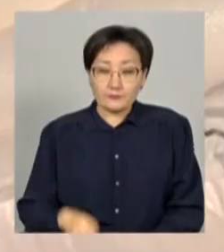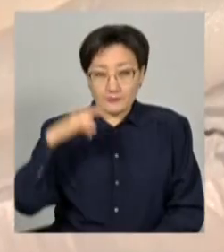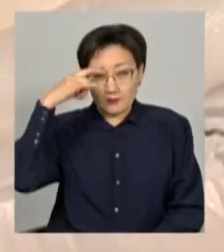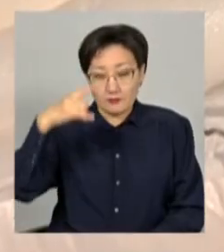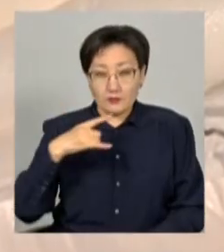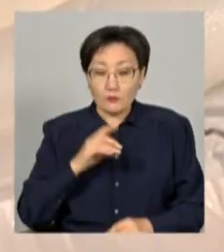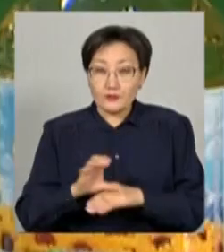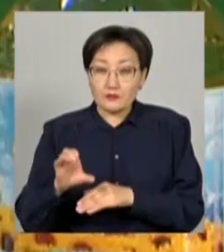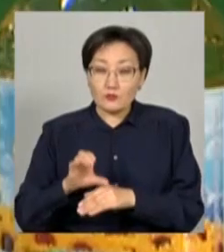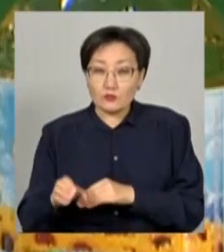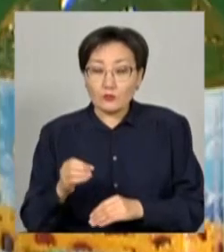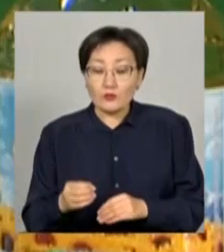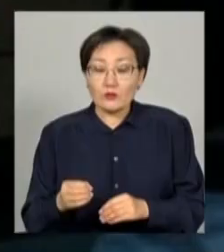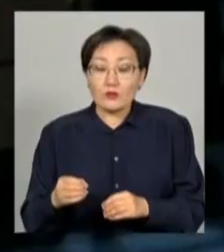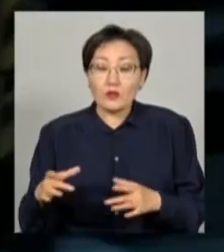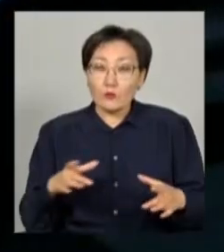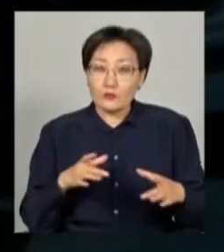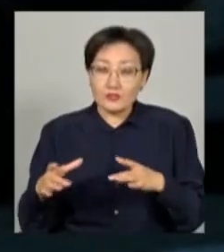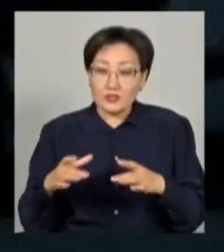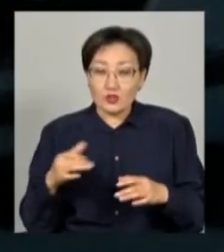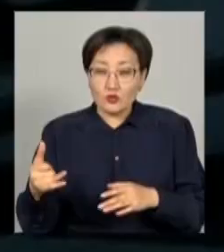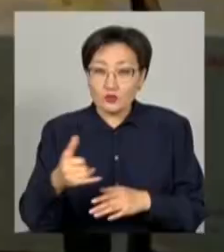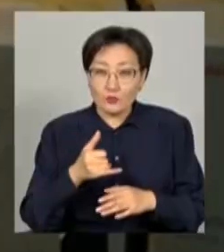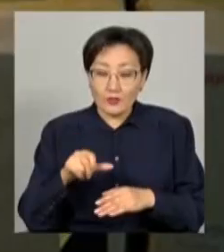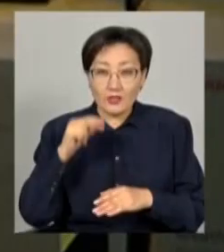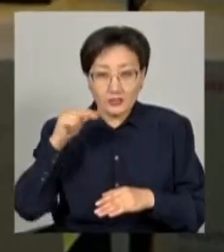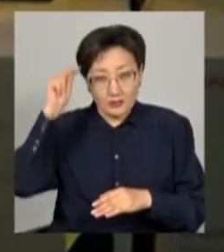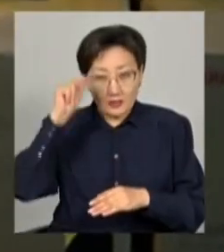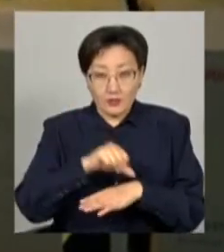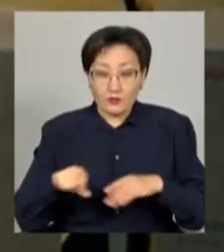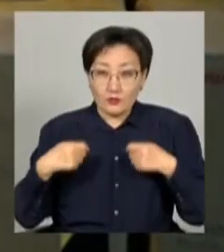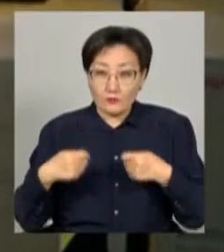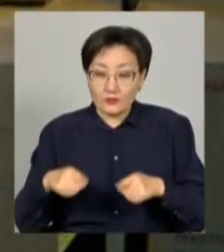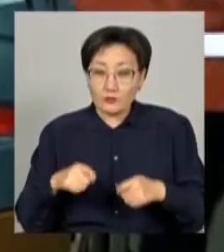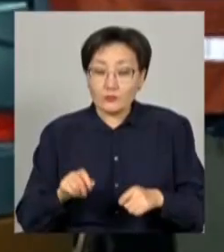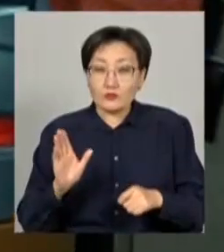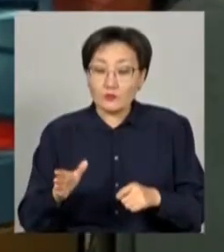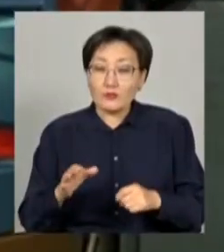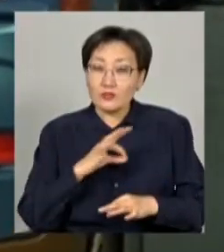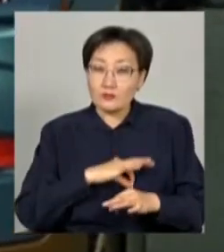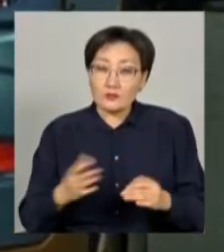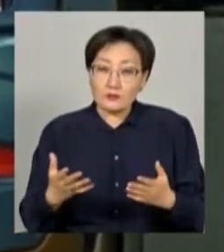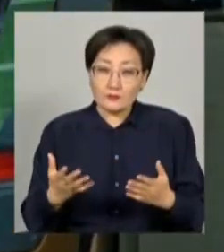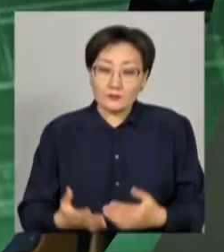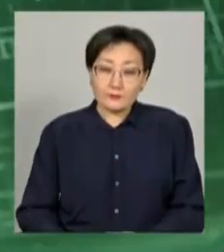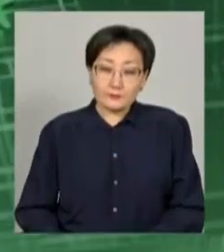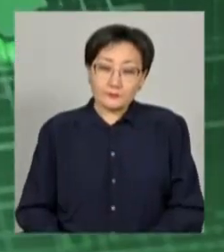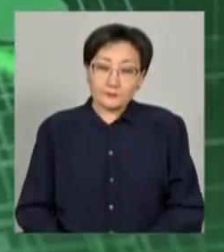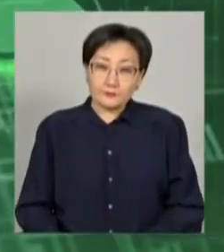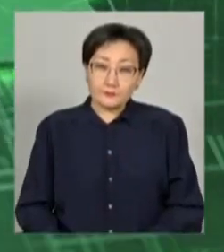Қазақстанда өндірілетін ұн мен сұйық май Қытай нарығына шығарылмақ. Отандық өнімдерді экспорттаудың тиімділігі неде?